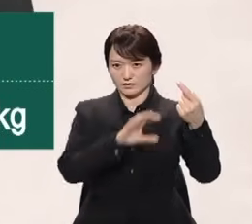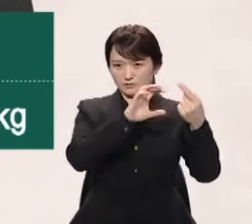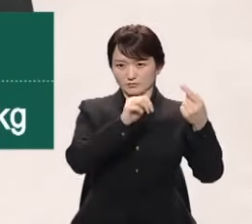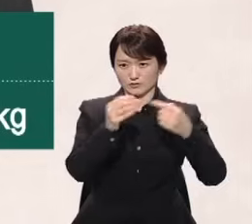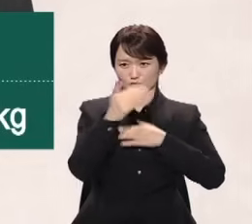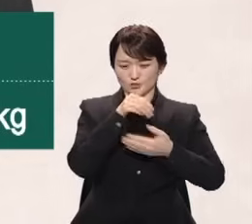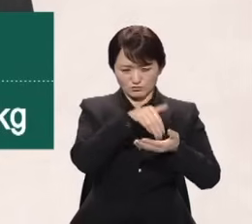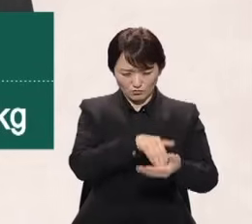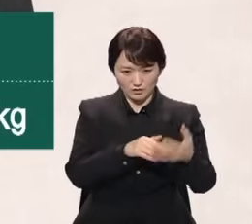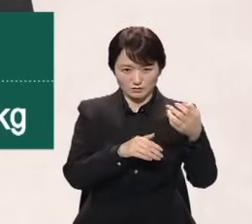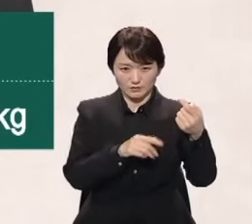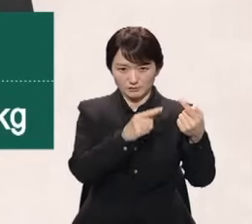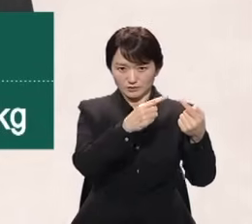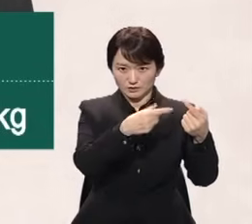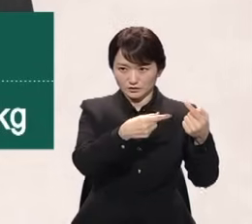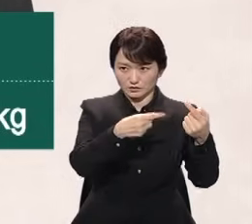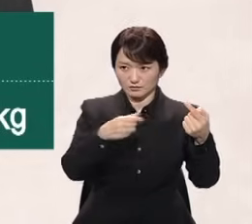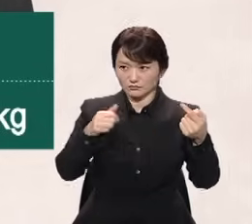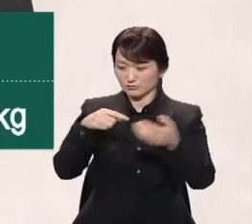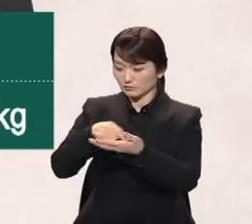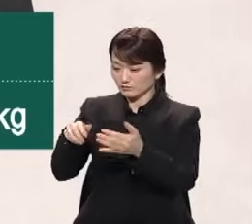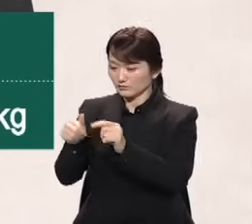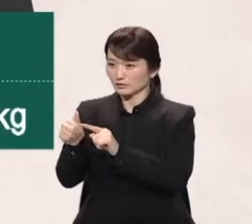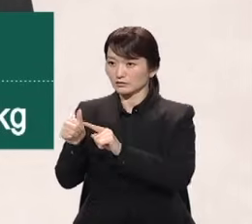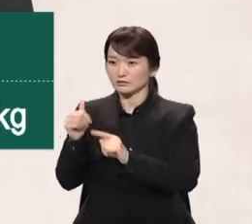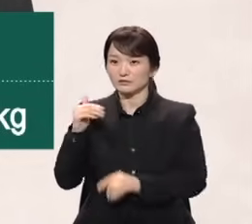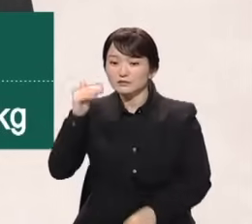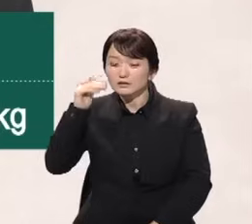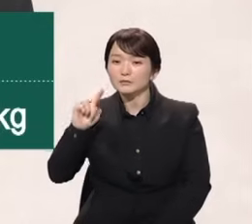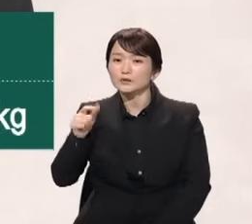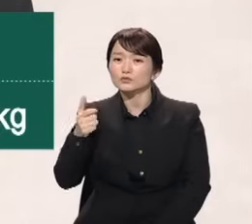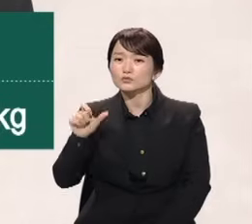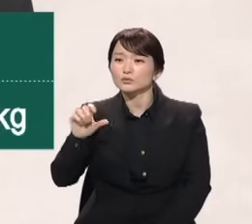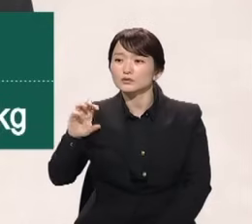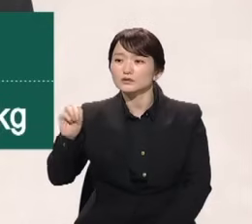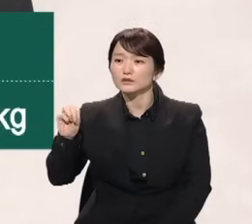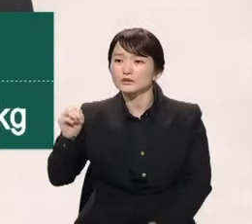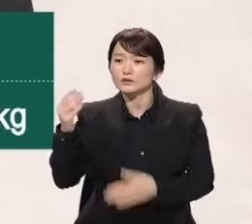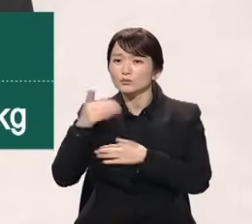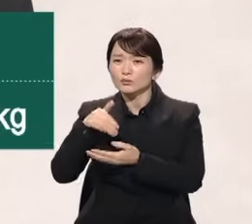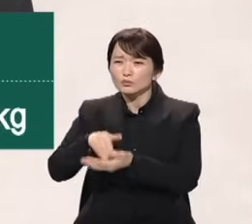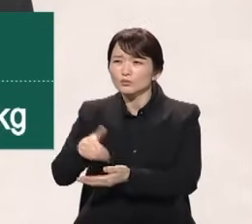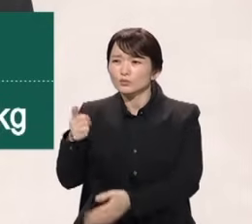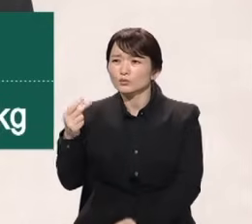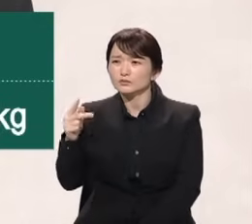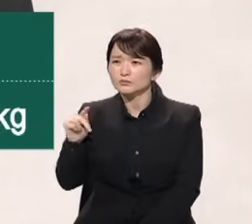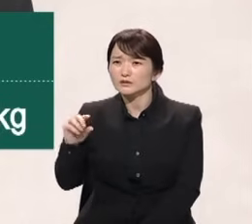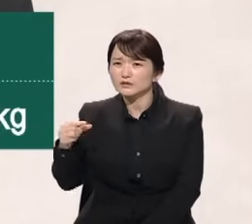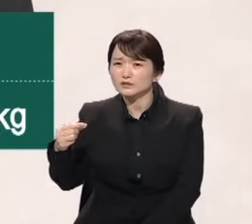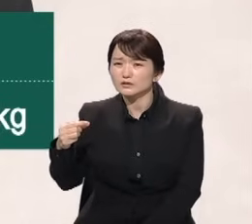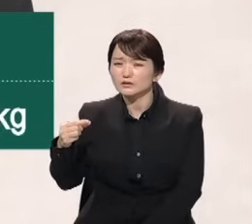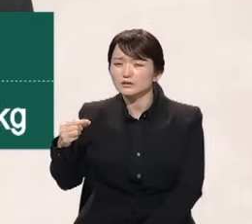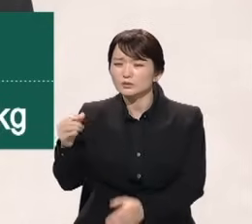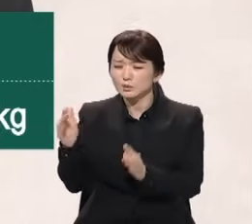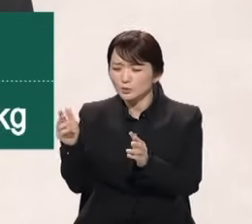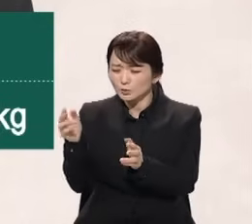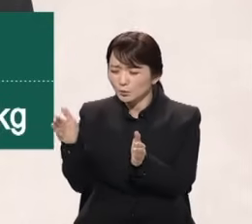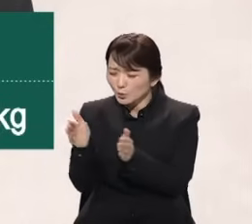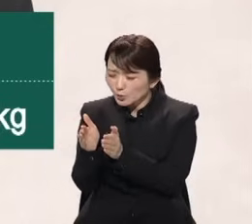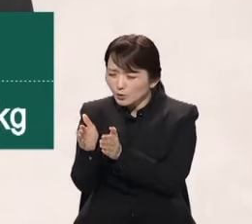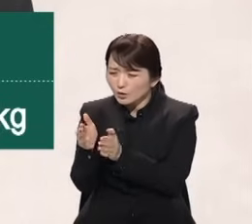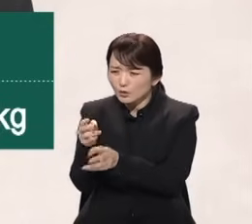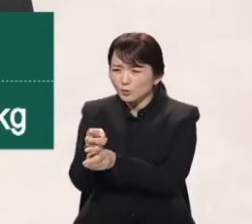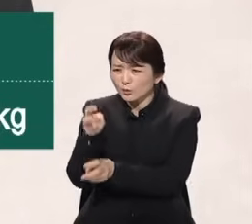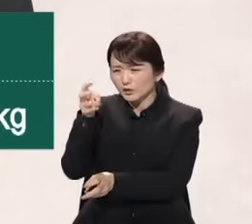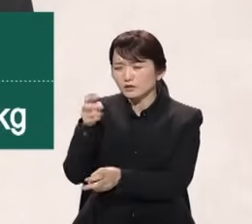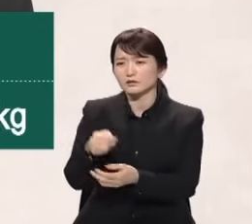몸무게가 81kg입니다. 근데 피해자는 165cm에 52kg. 남성치고는 굉장히 왜소한 예. 편이고요. 그리고 지금 좀 전에